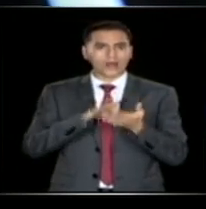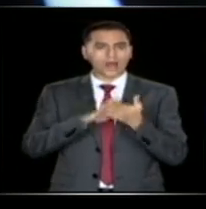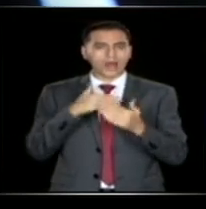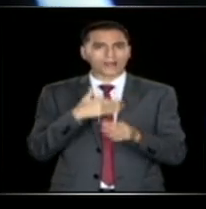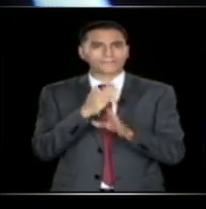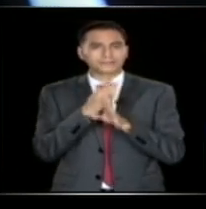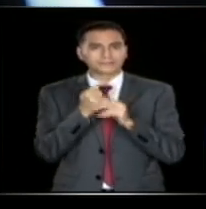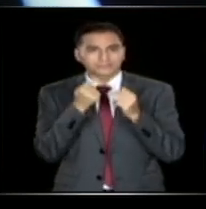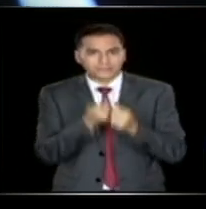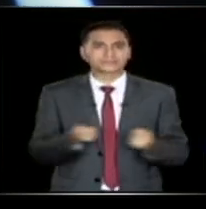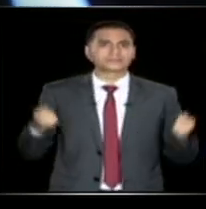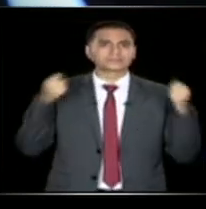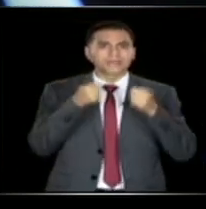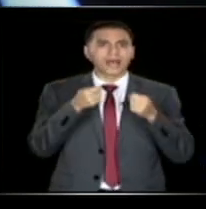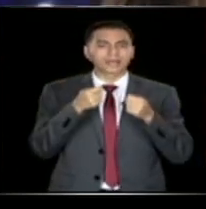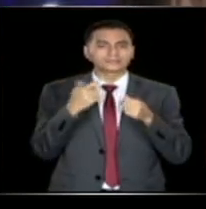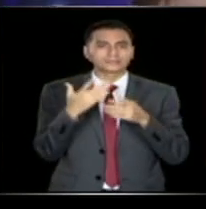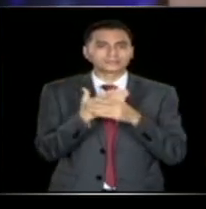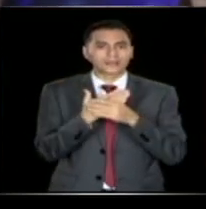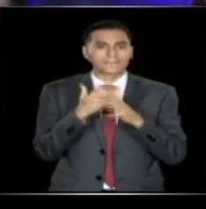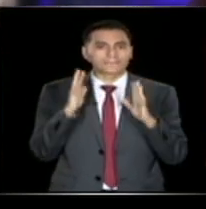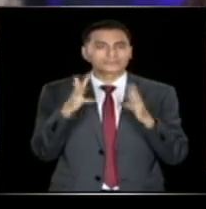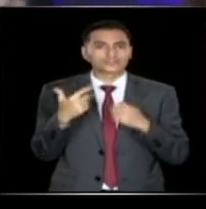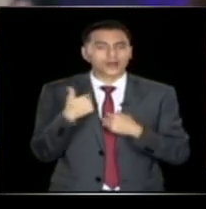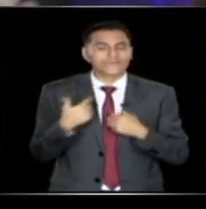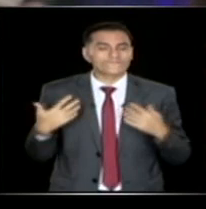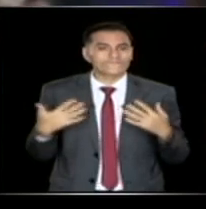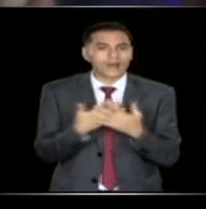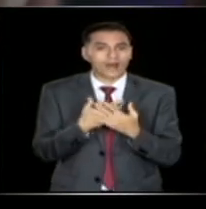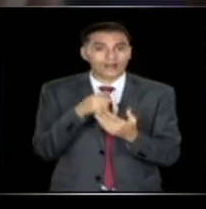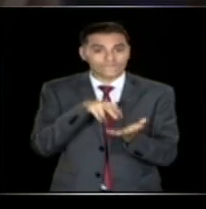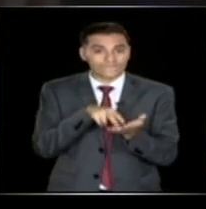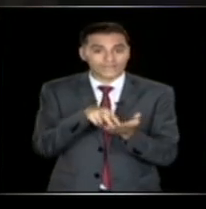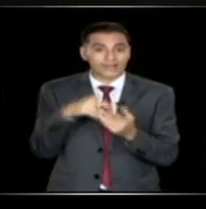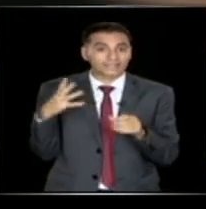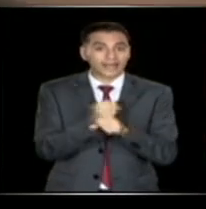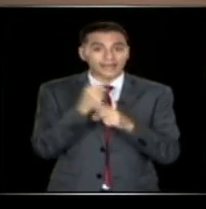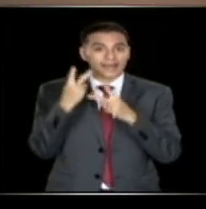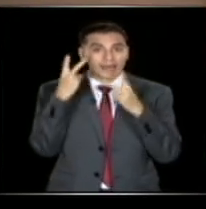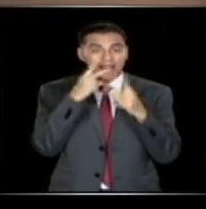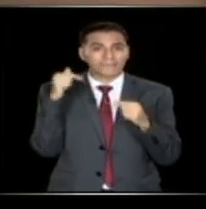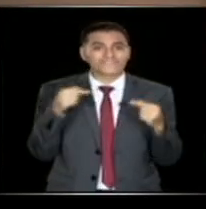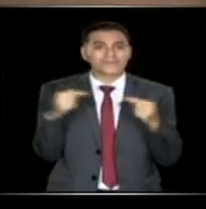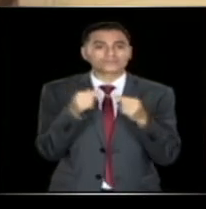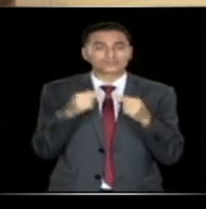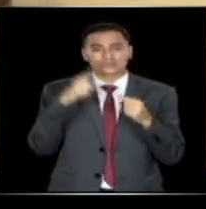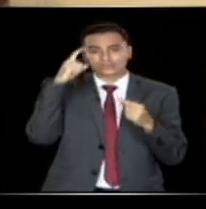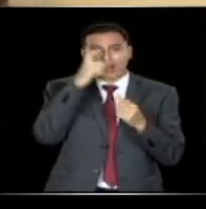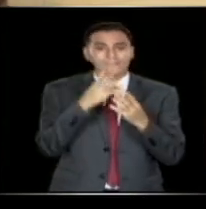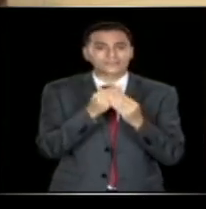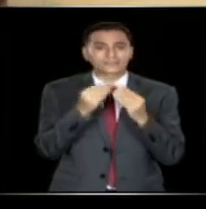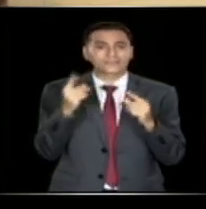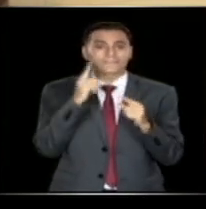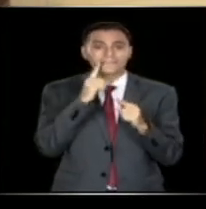احسن، يعني بحس ان هما بيشجعوني. في الطريق لتحقيق الحلم بتواجهنا صعاب كتير،